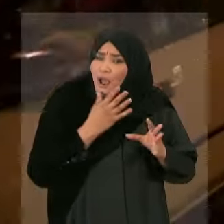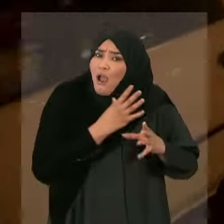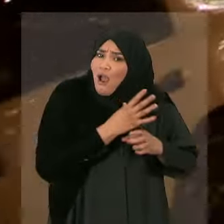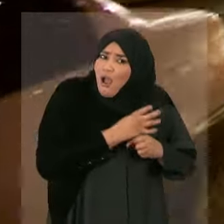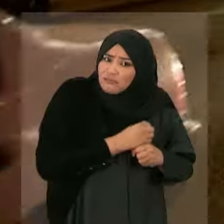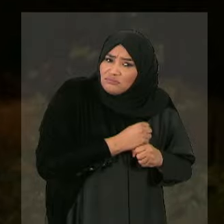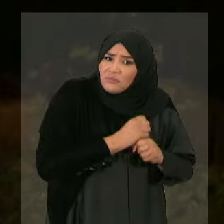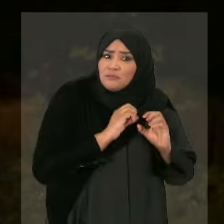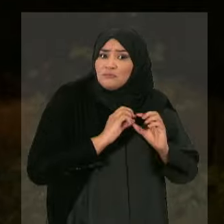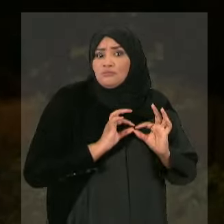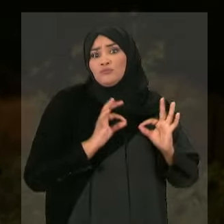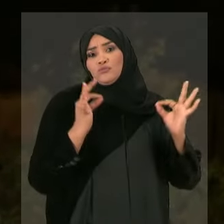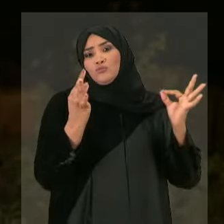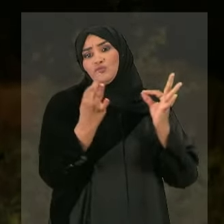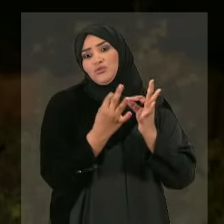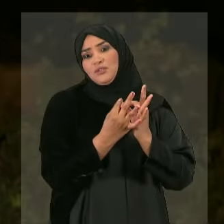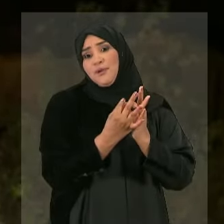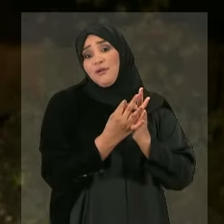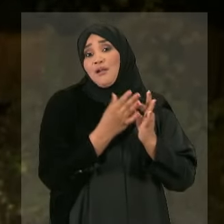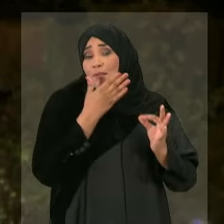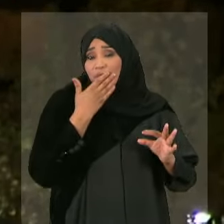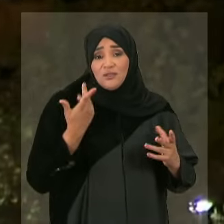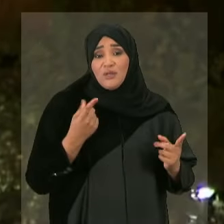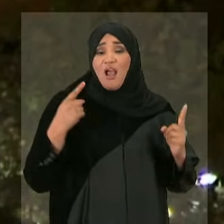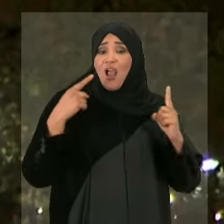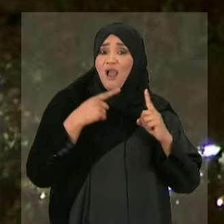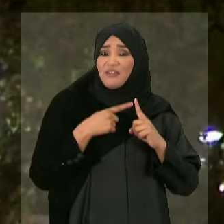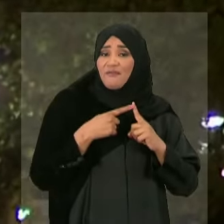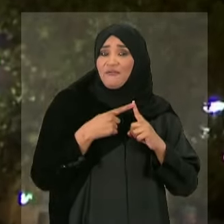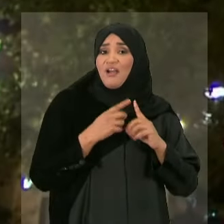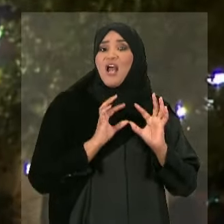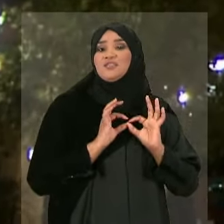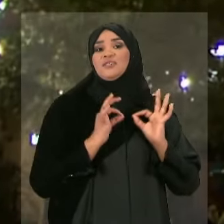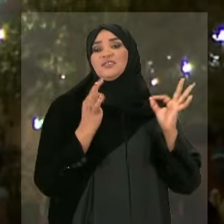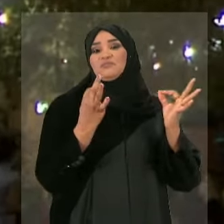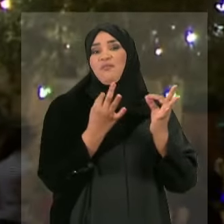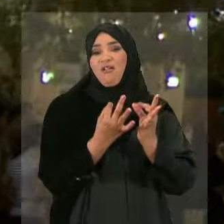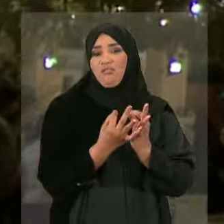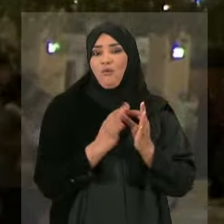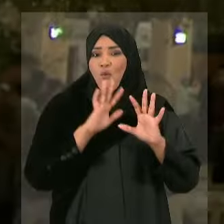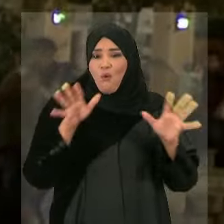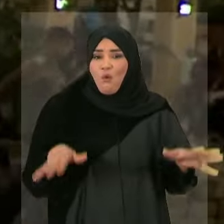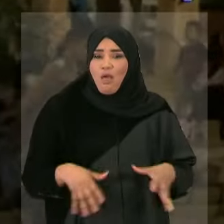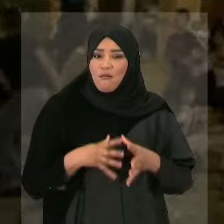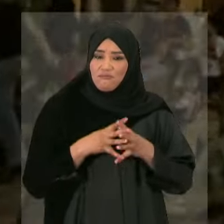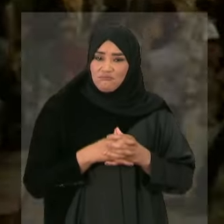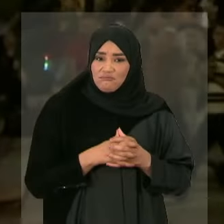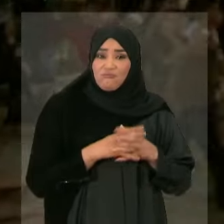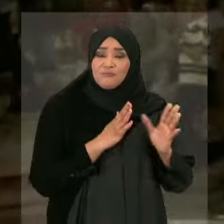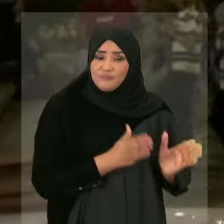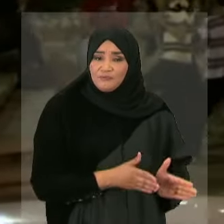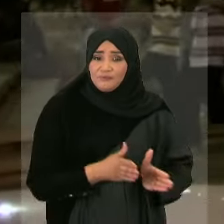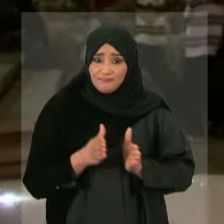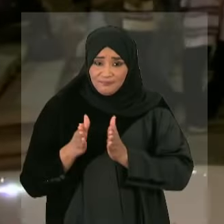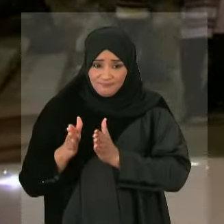هدف اجتماعي. وجود المسيحيين والمسلمين بقلب هاي البلد، هذا أعطى هذا وهذا أعطى هذا، كل واحد